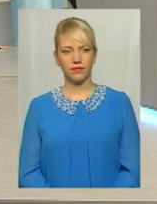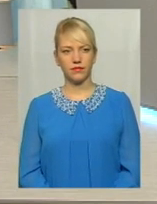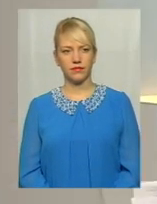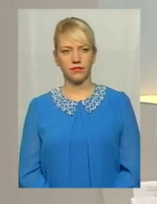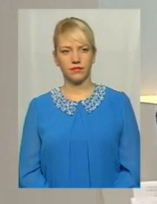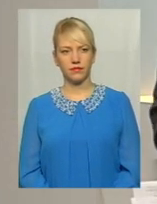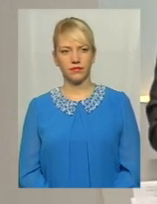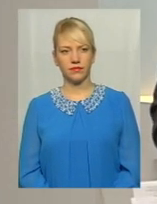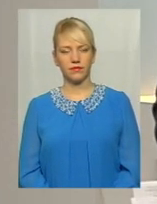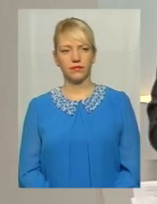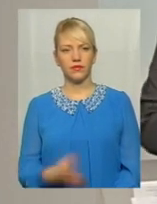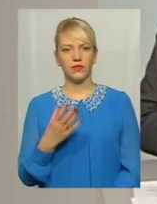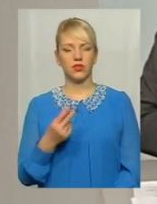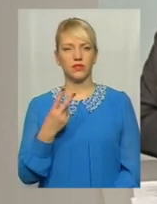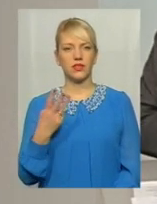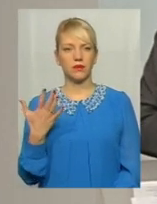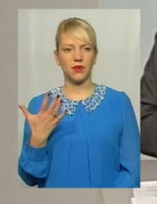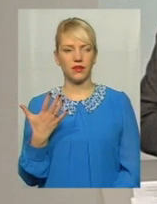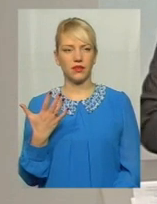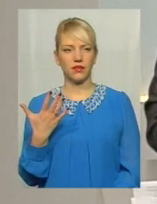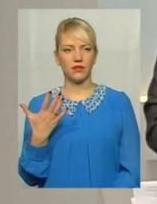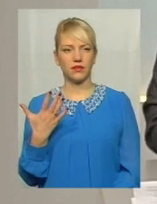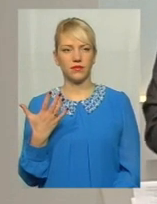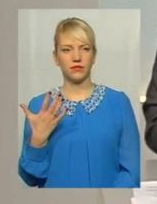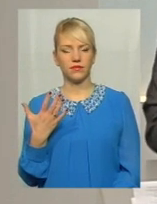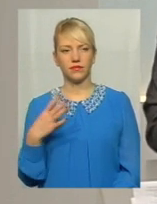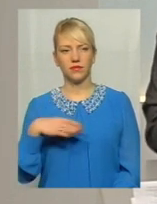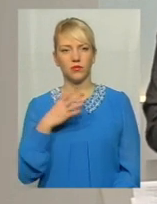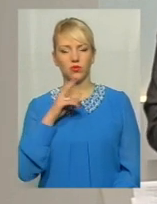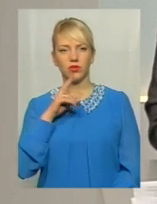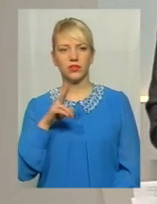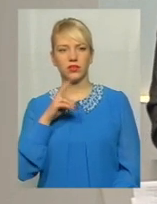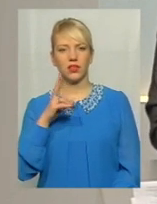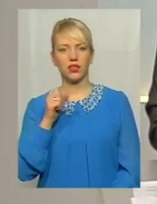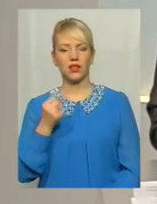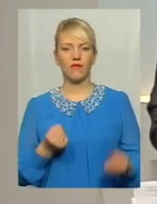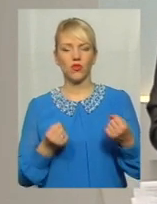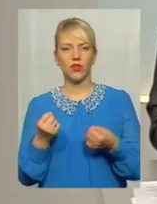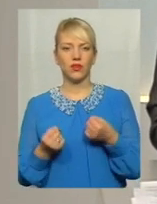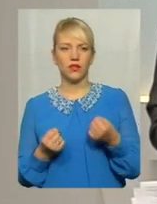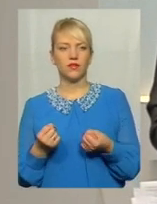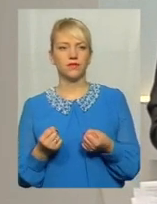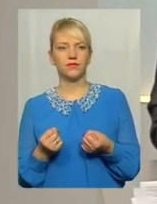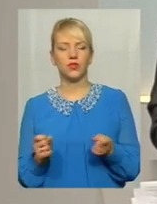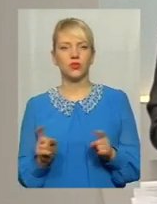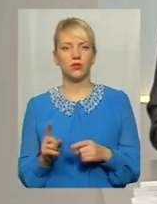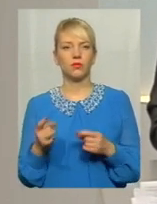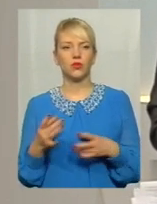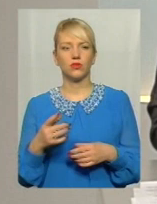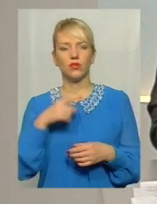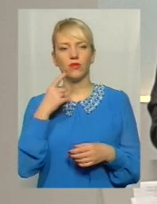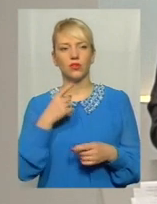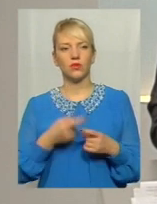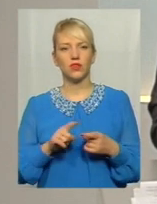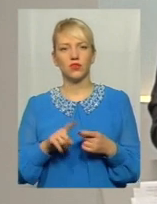Ще тепер 25-й, там також були скарги на водіїв, то що просто говорять про те,